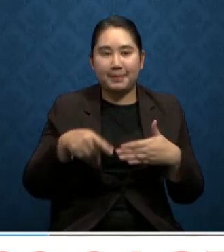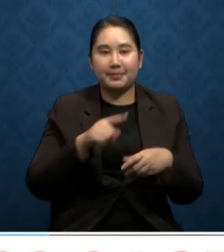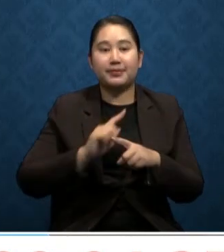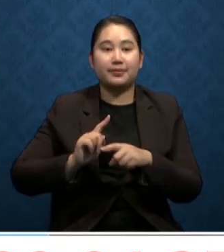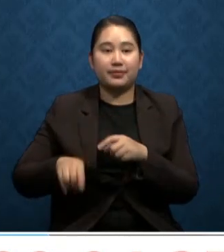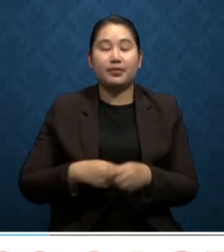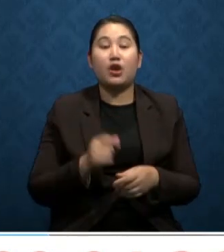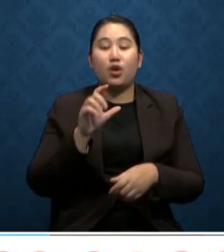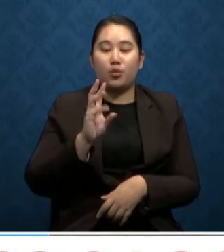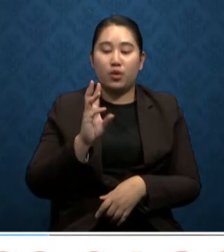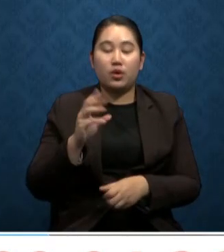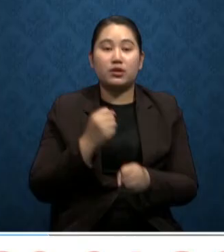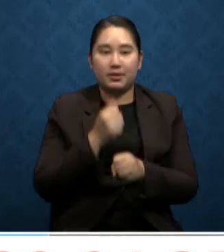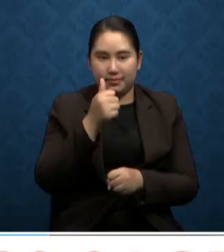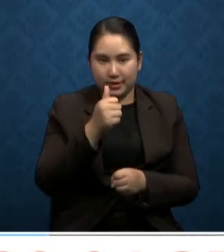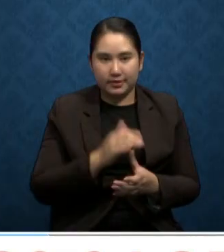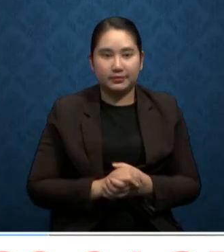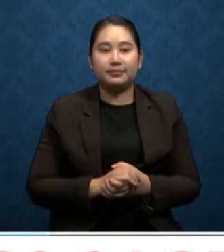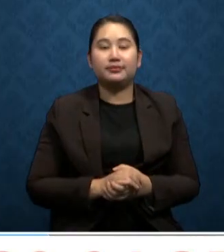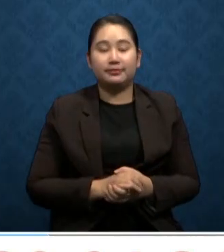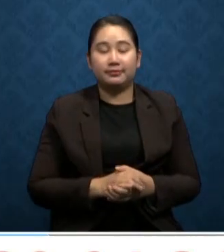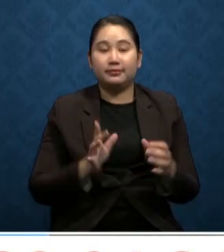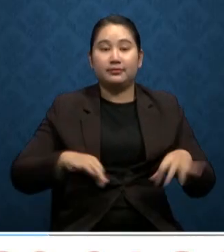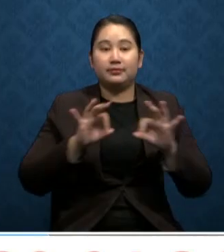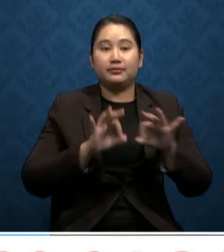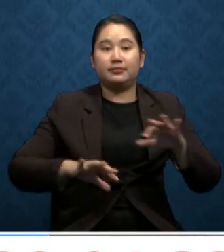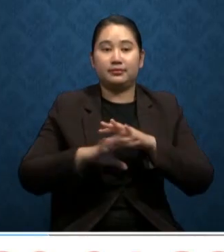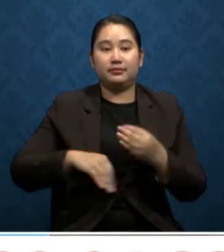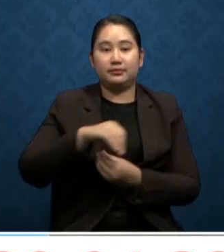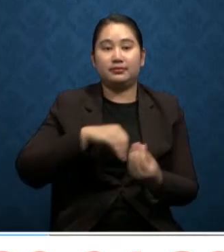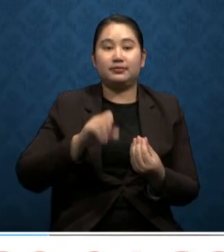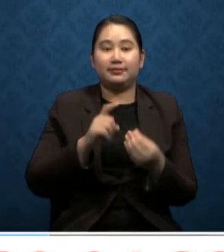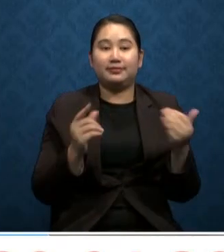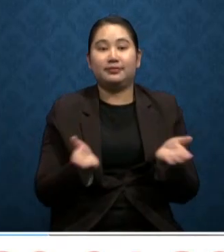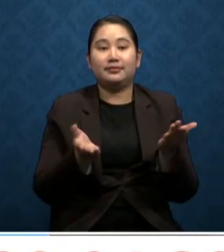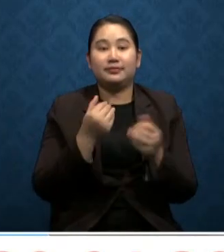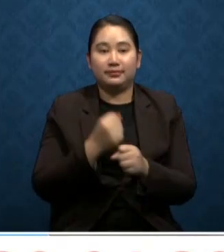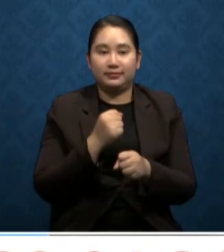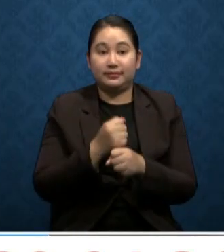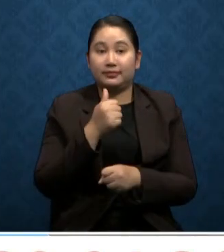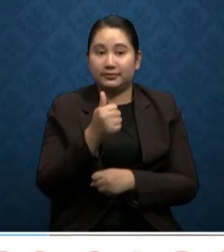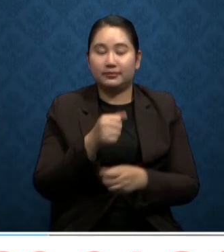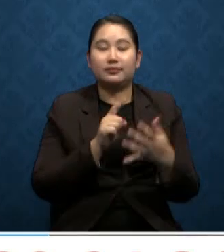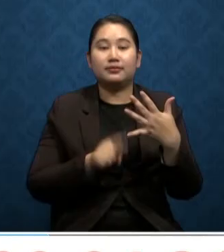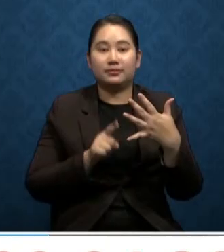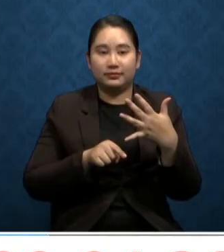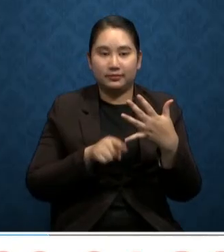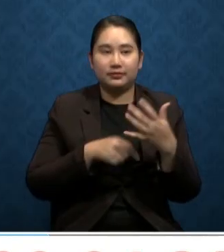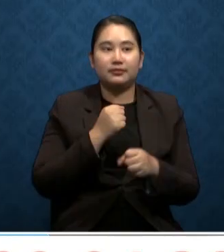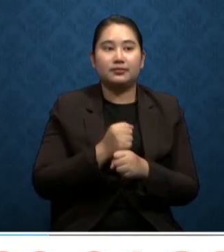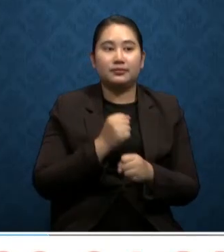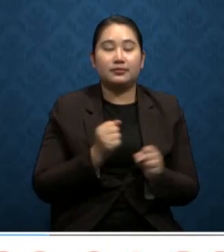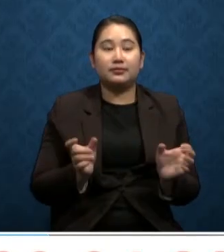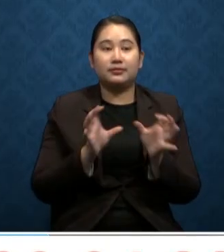ววสามารถทำได้ทั้งสิ้นสิ่งเหล่าเนี้มันเป็นฐานเศรษฐกิจที่ประเทศไทยจะขับเคลื่อนไปข้างหน้าได้แล้วสุดท้ายก็คือการทำงานที่